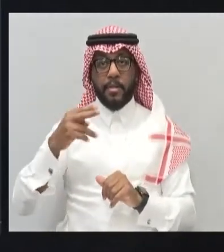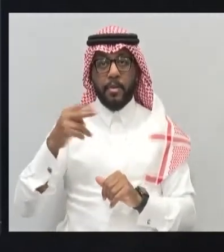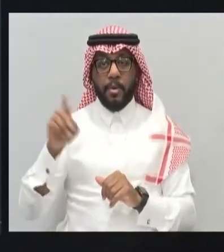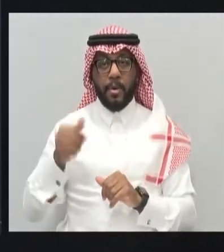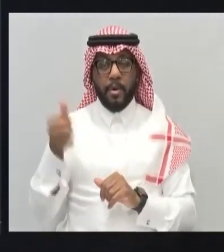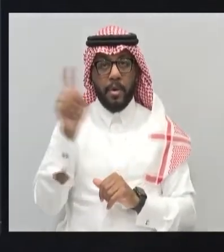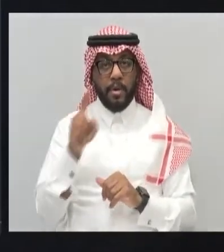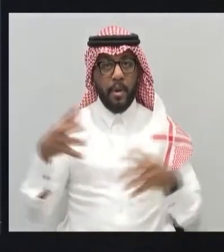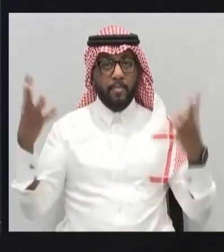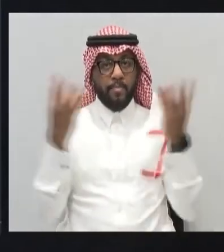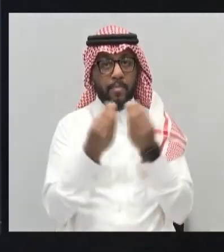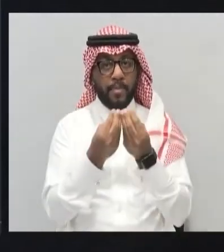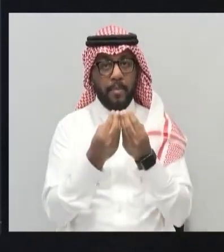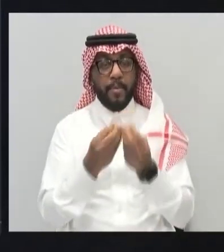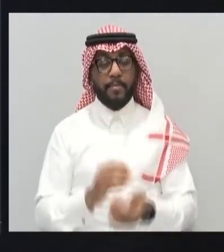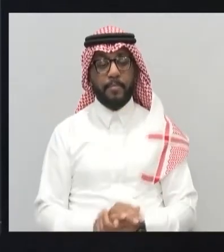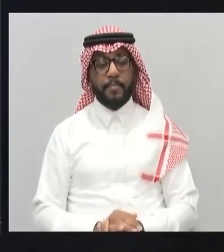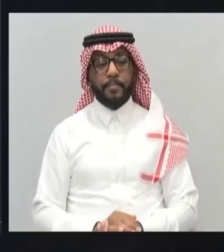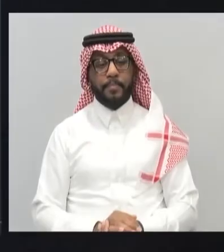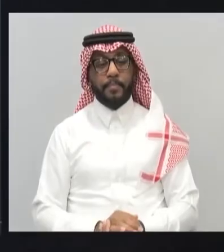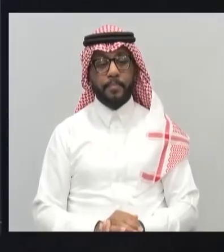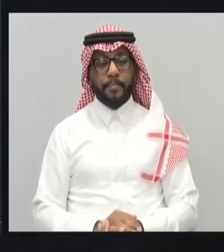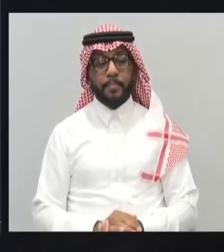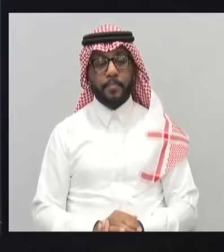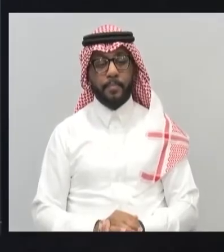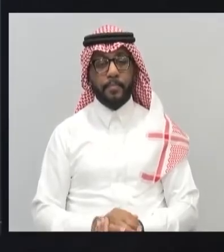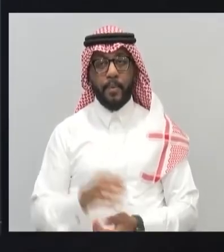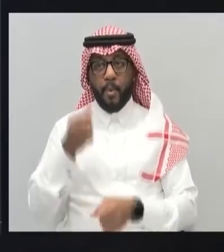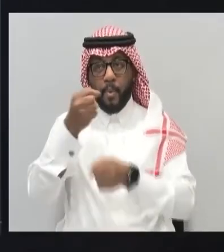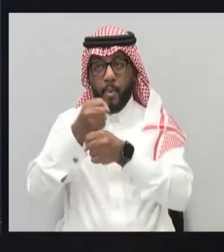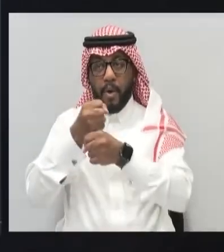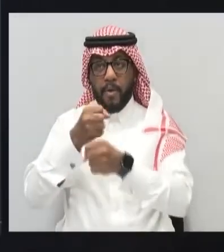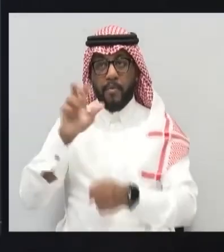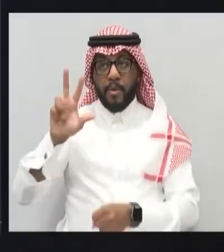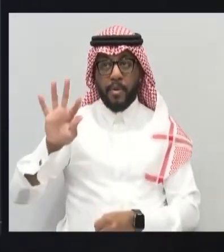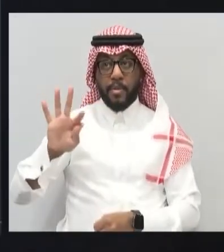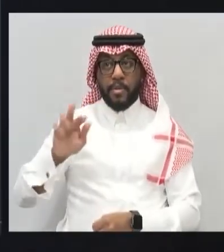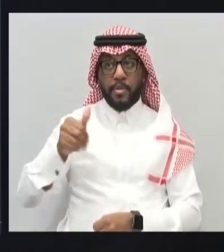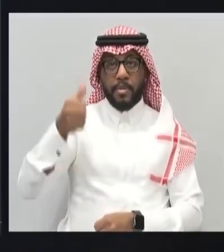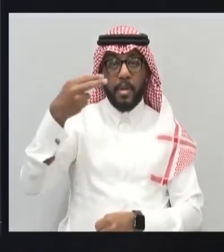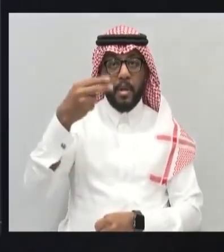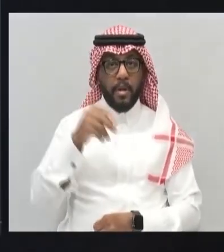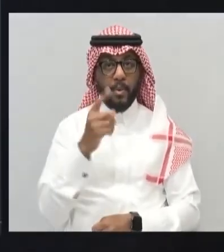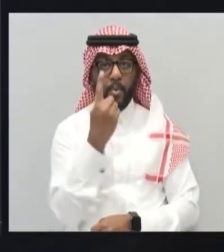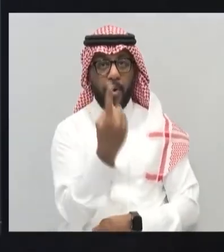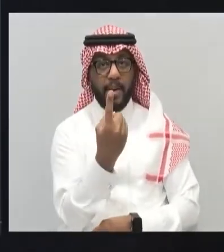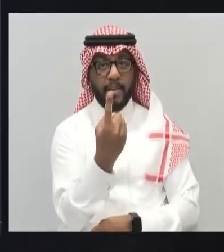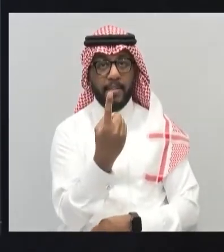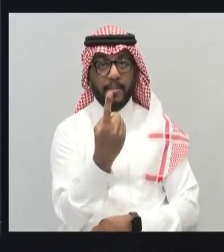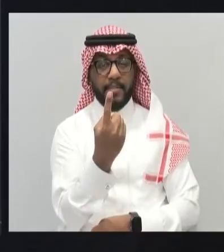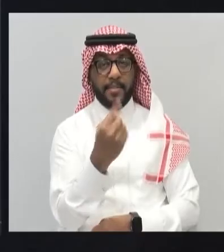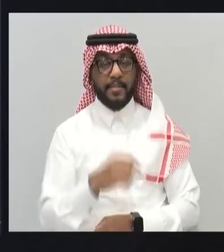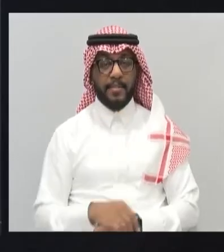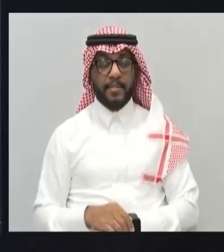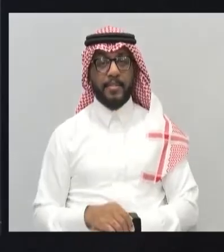جمع ف ونصبه بالياء وقف الشاعر هل نقول منشدين او منشدين لا كلاهما